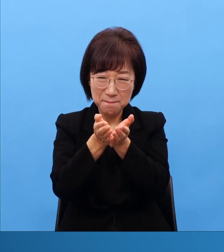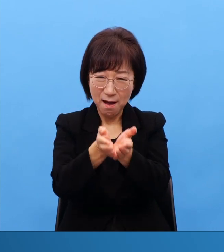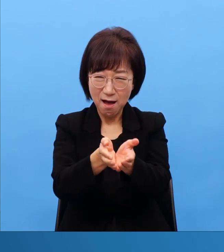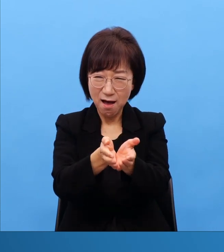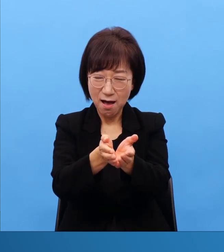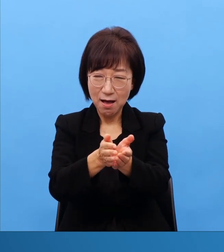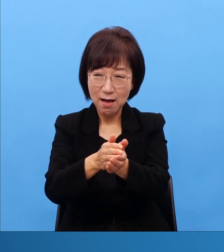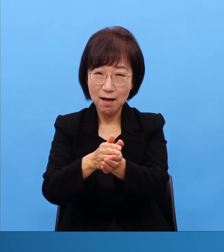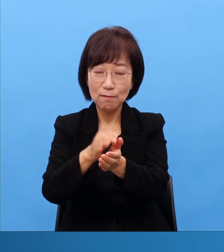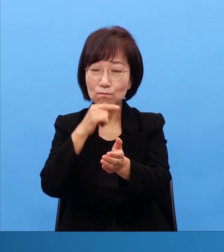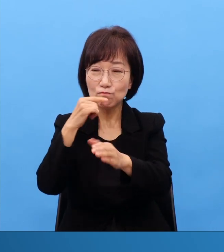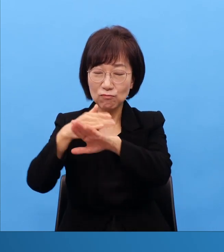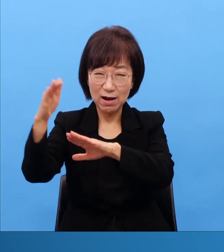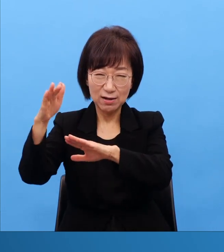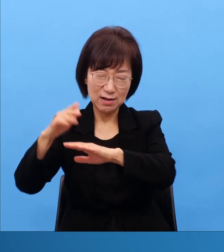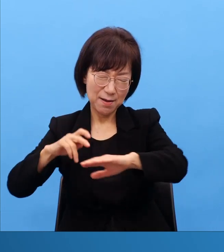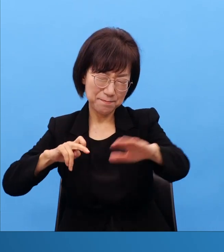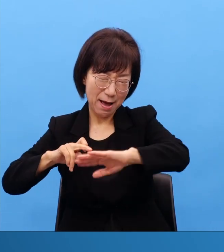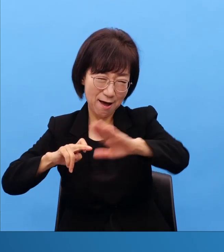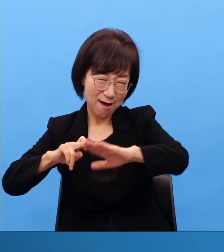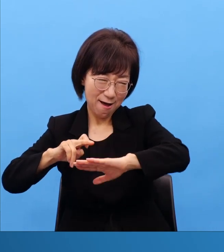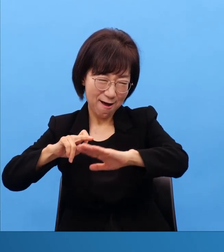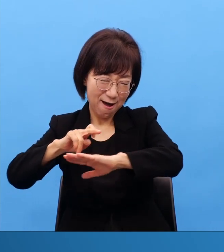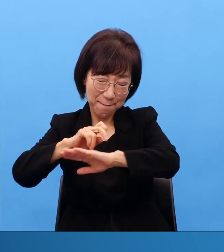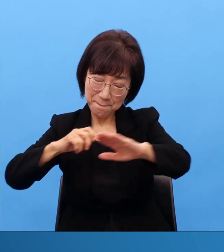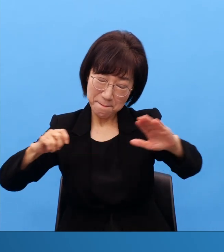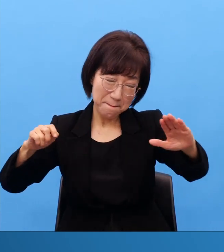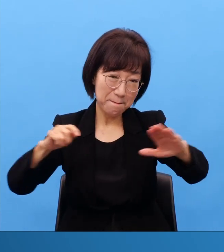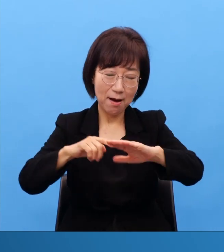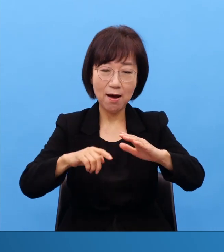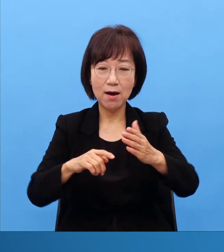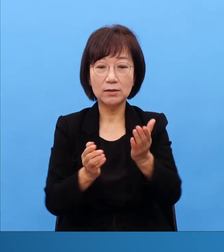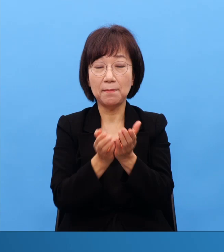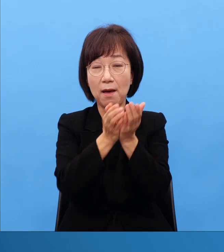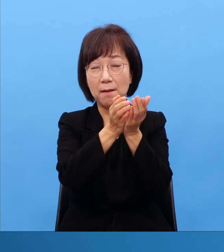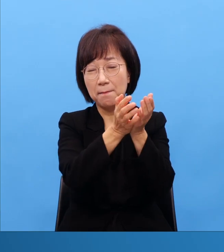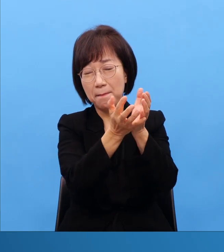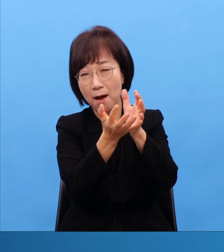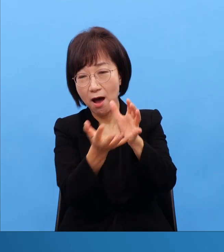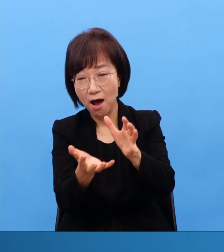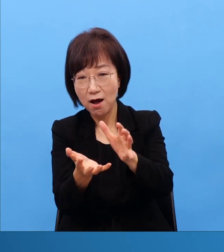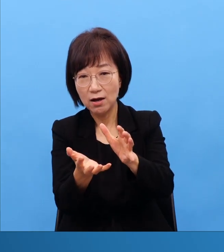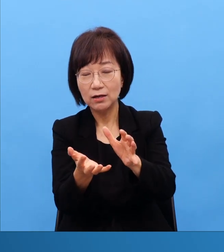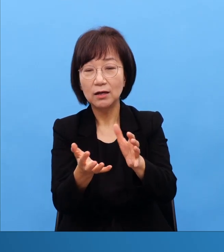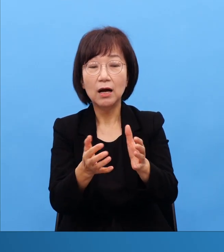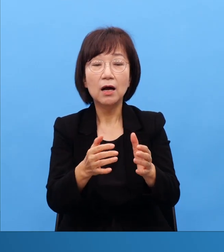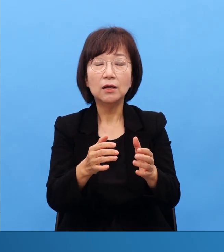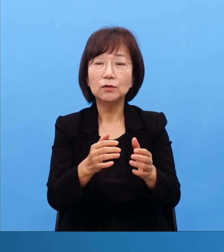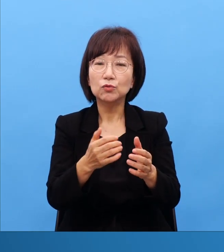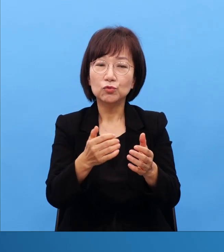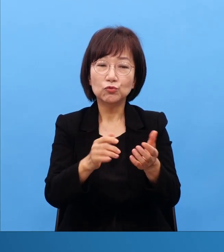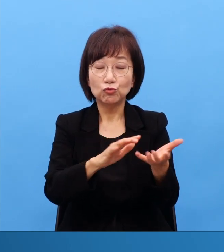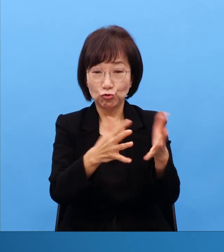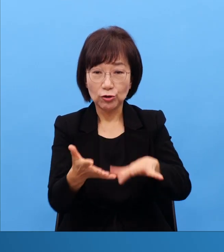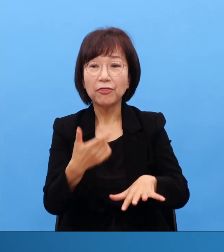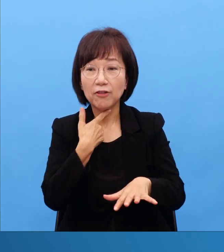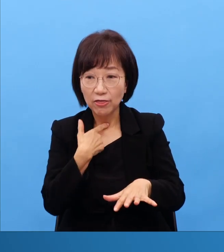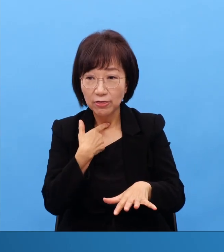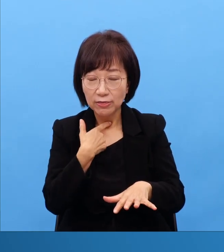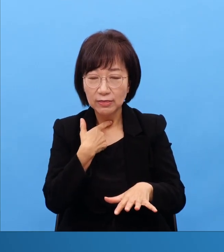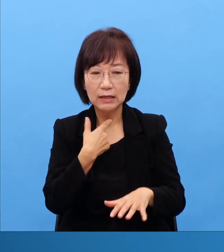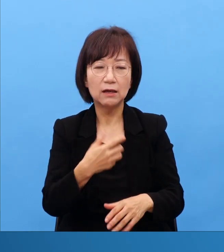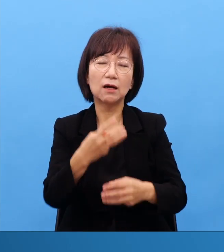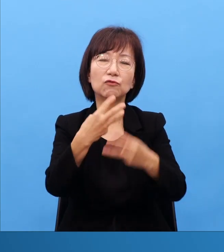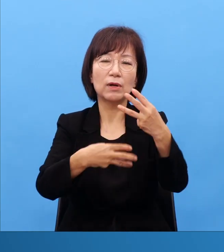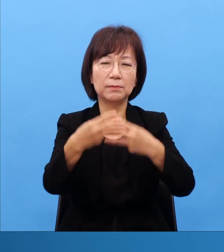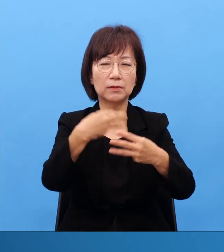북한에 쏜 거기에 쏴. 그래서 죽었죠. We also had another very devout remnant as well. They were on board the Cheonan naval fleet